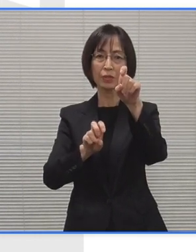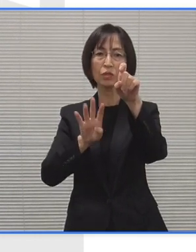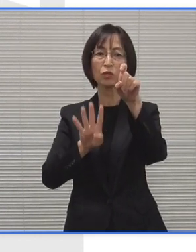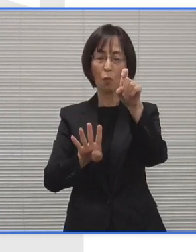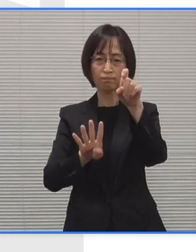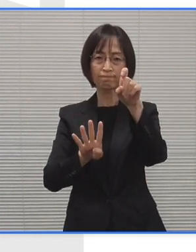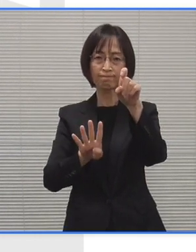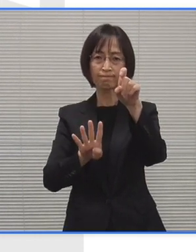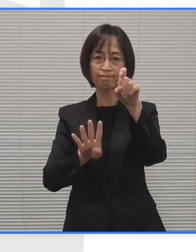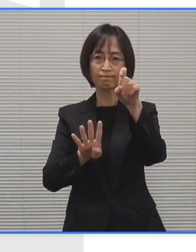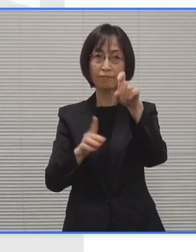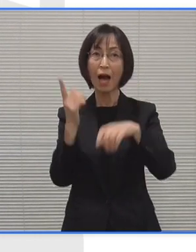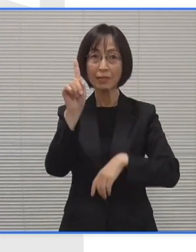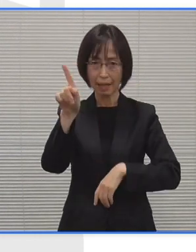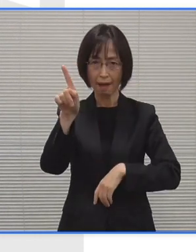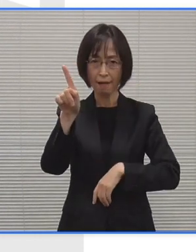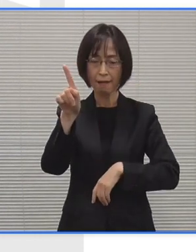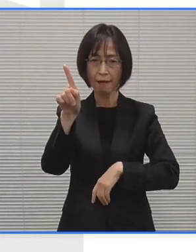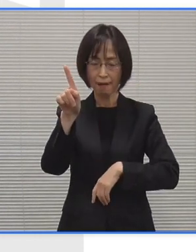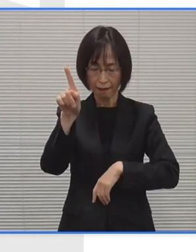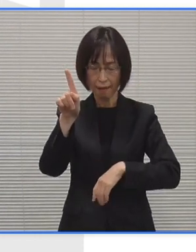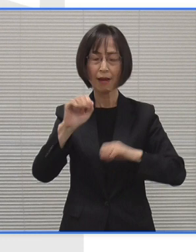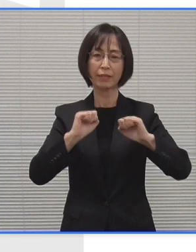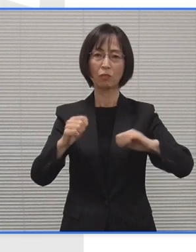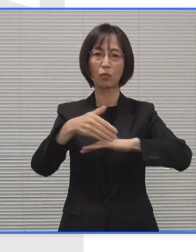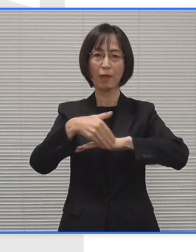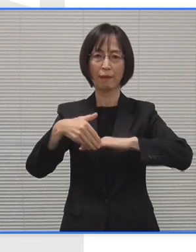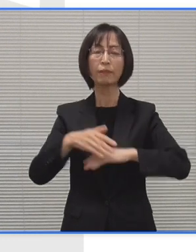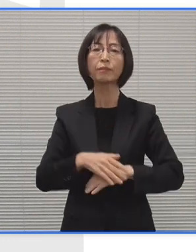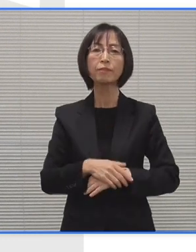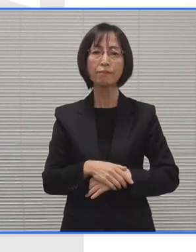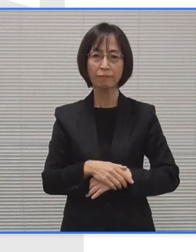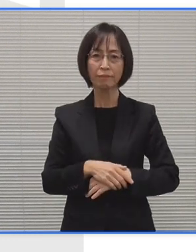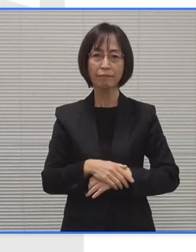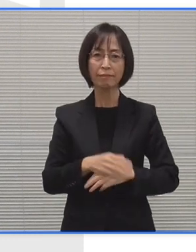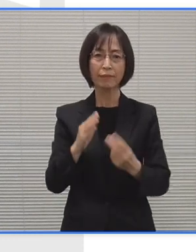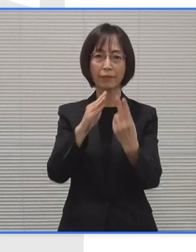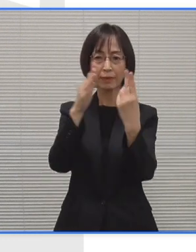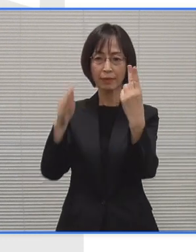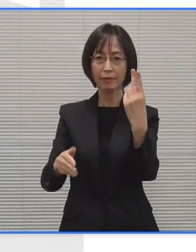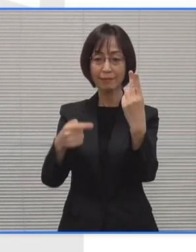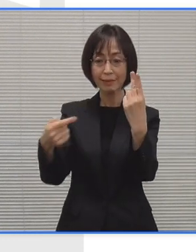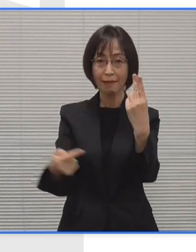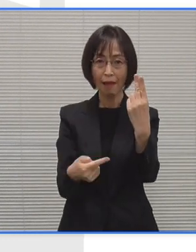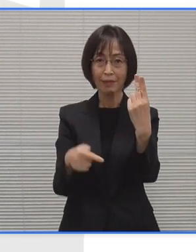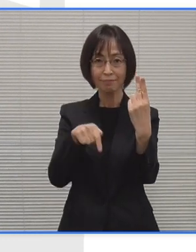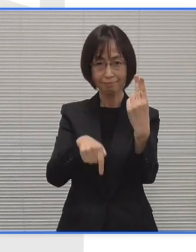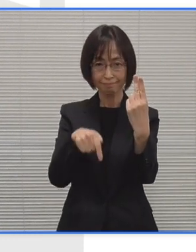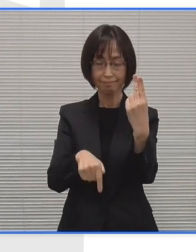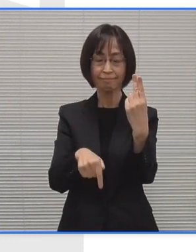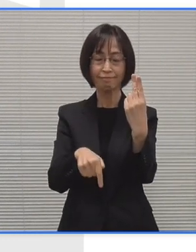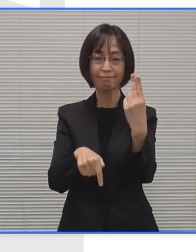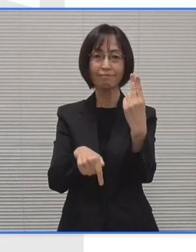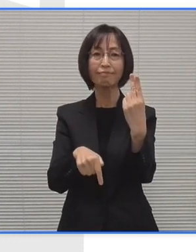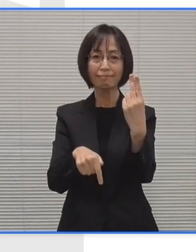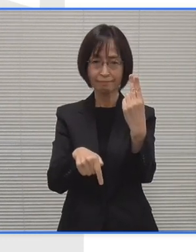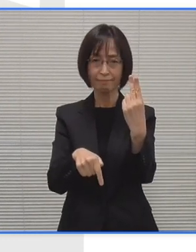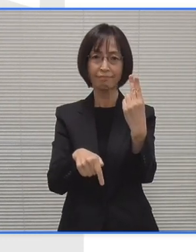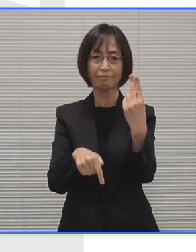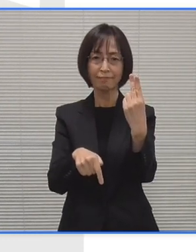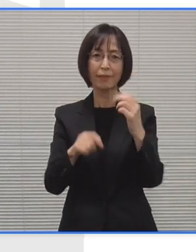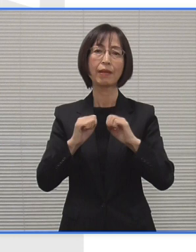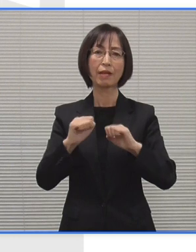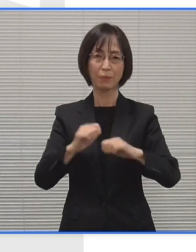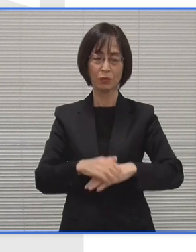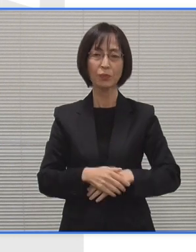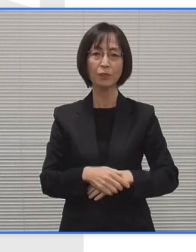10月の24日、明日になりますけれども、センタースクエア、この1階の都市はセンタースクエアで行